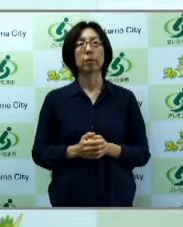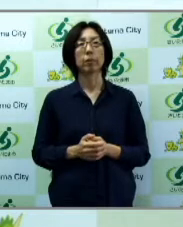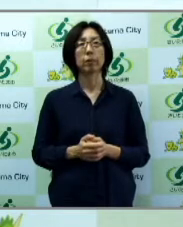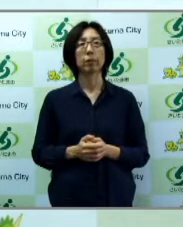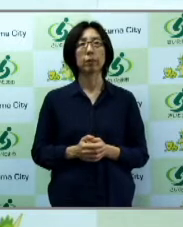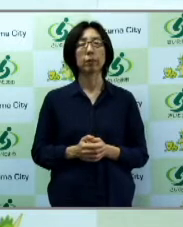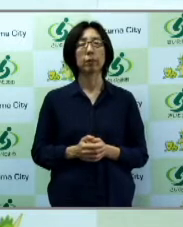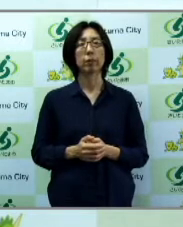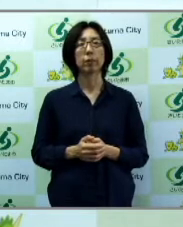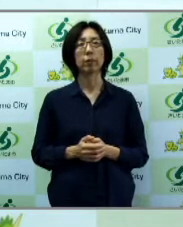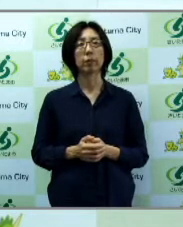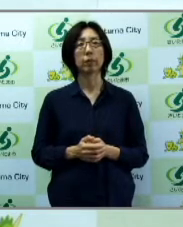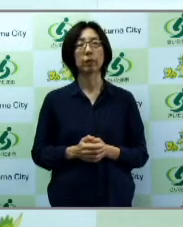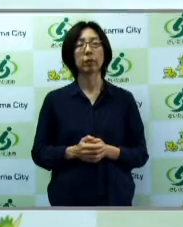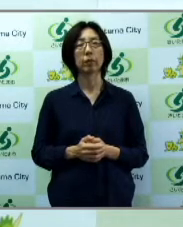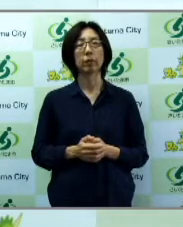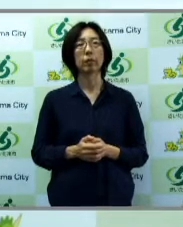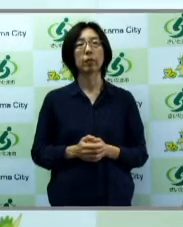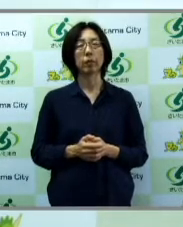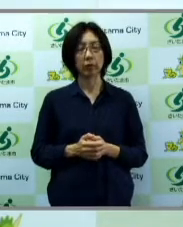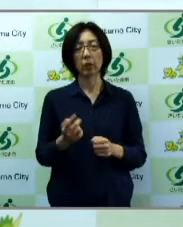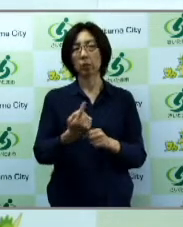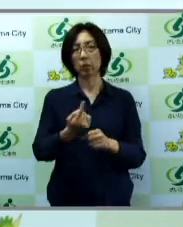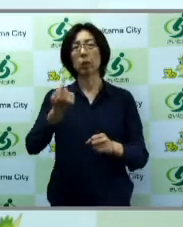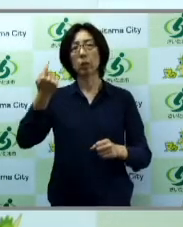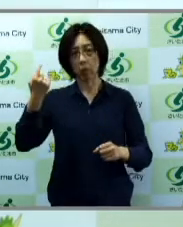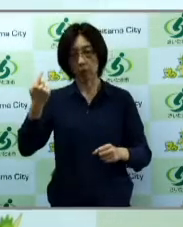一番のといいますか、去年本当に